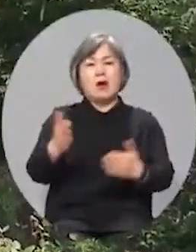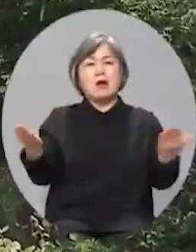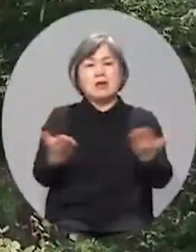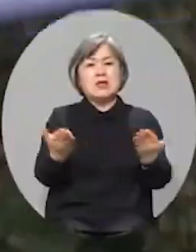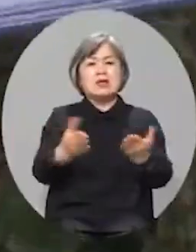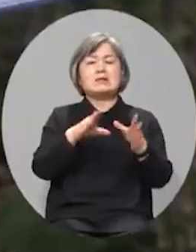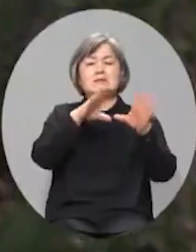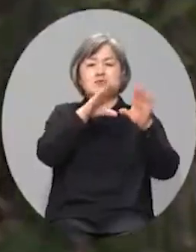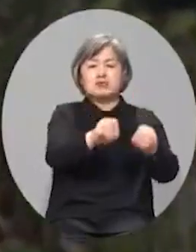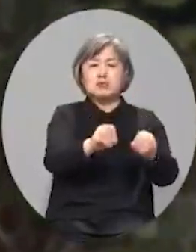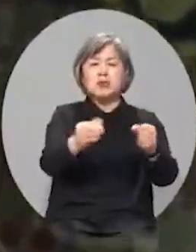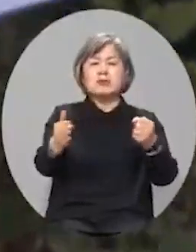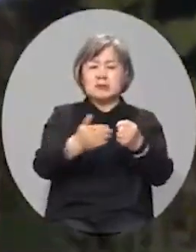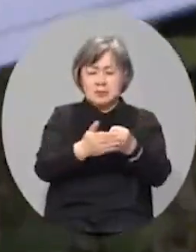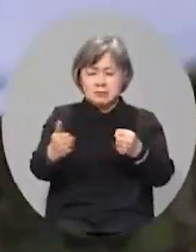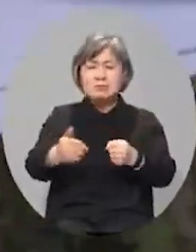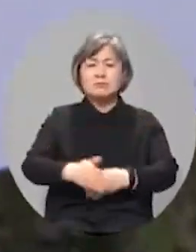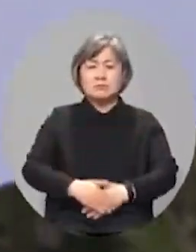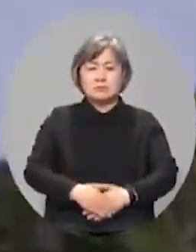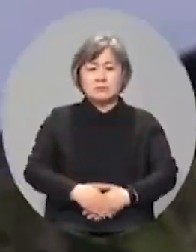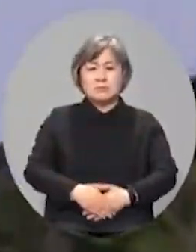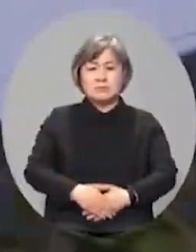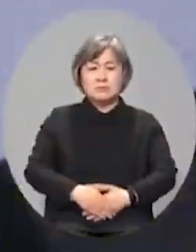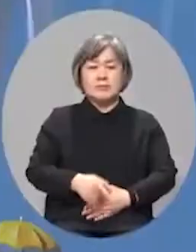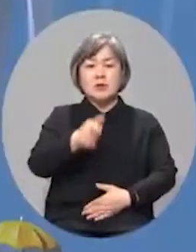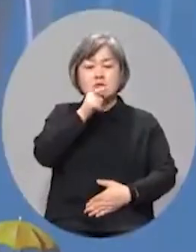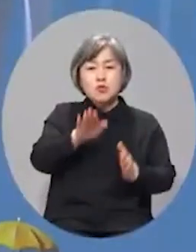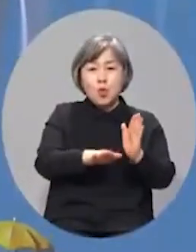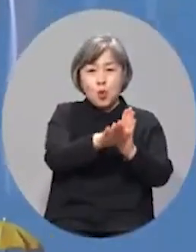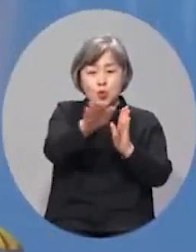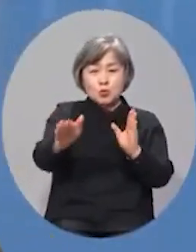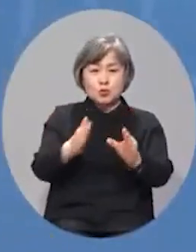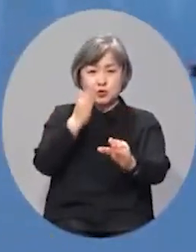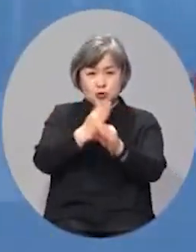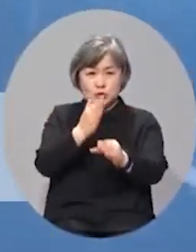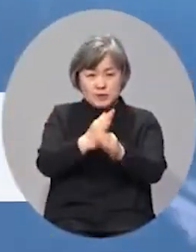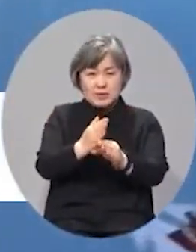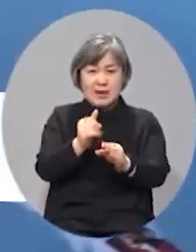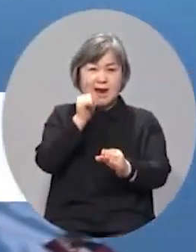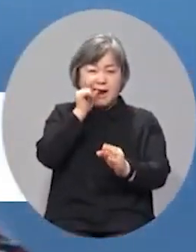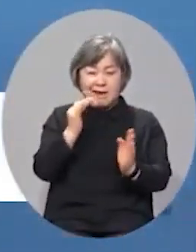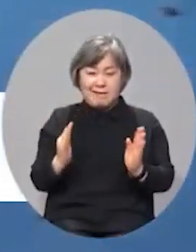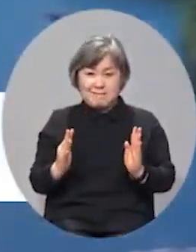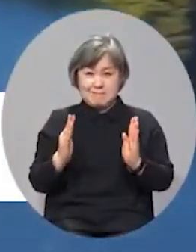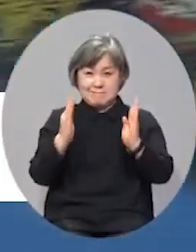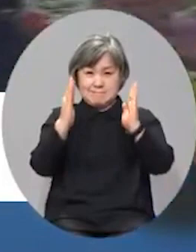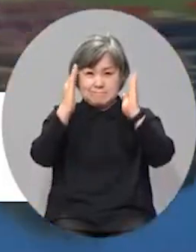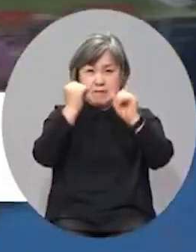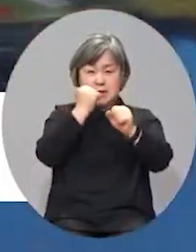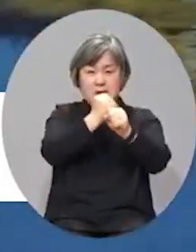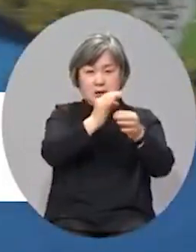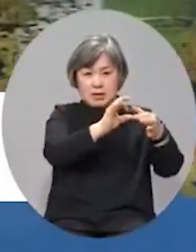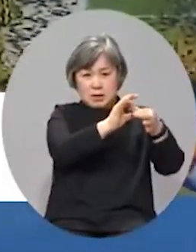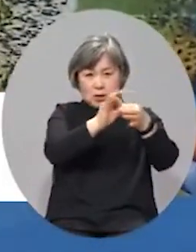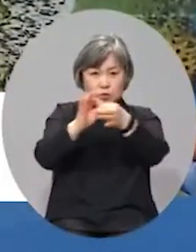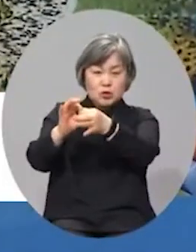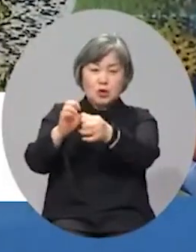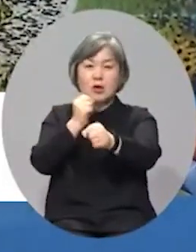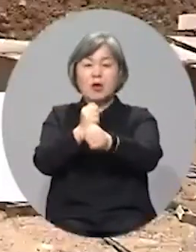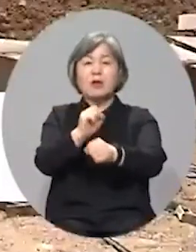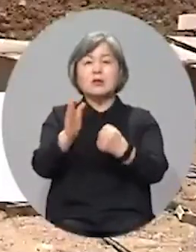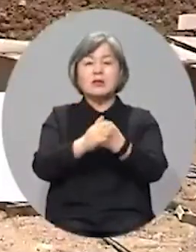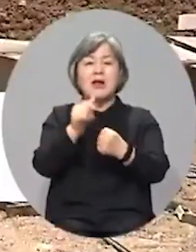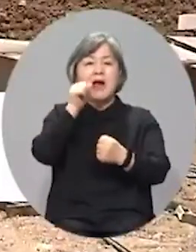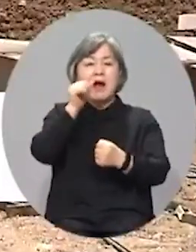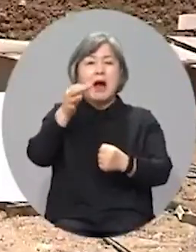그만 중단됐기 때문입니다. 호수 한가운데에 주탑을 세우고 좌우로 상판을 연결해야 하는데